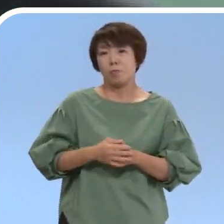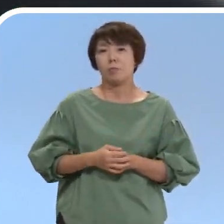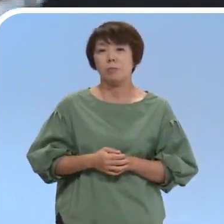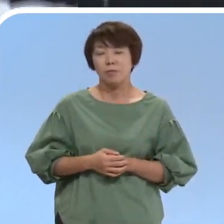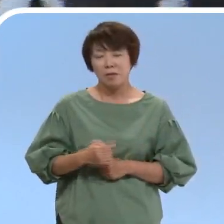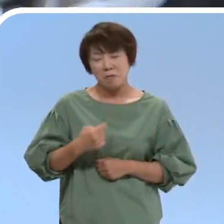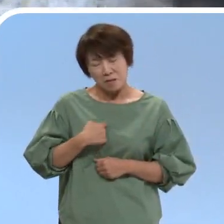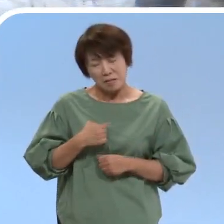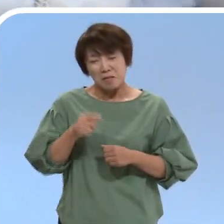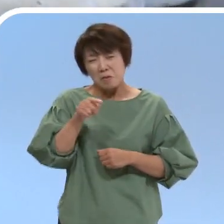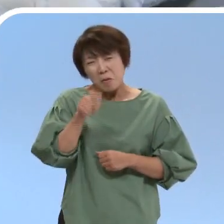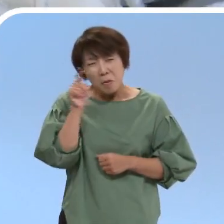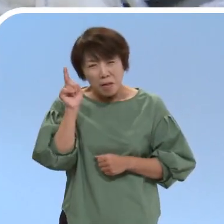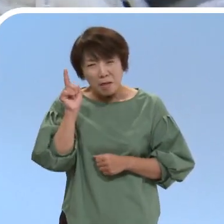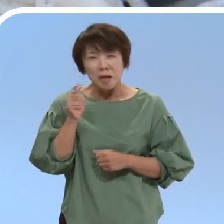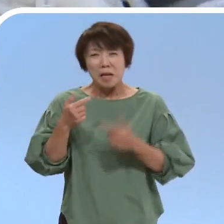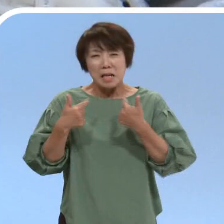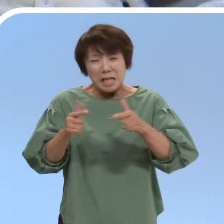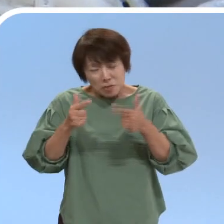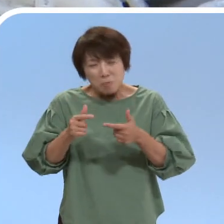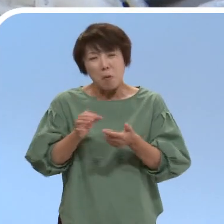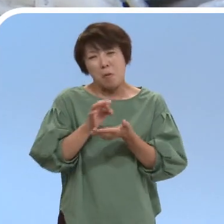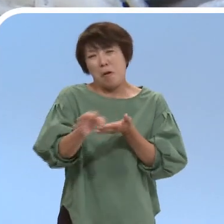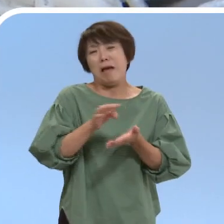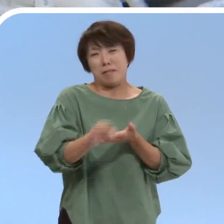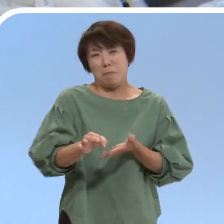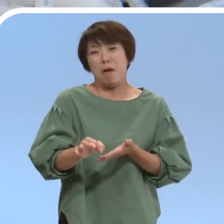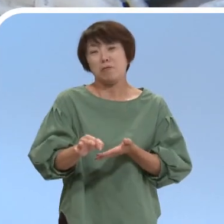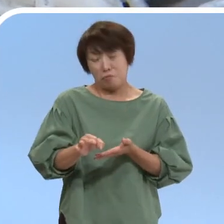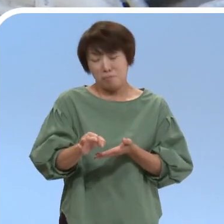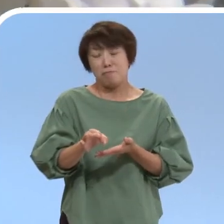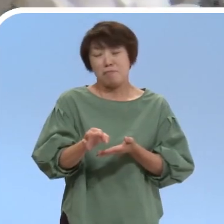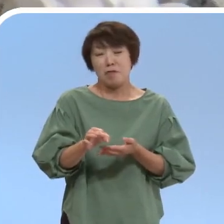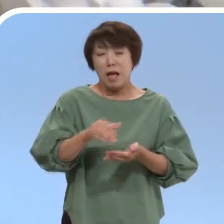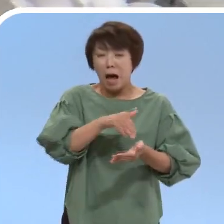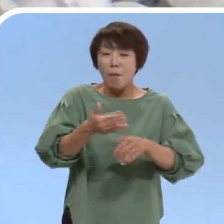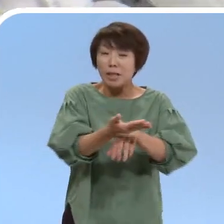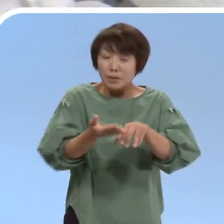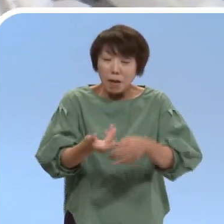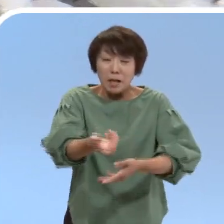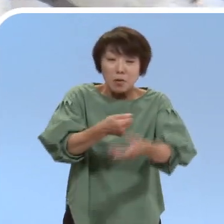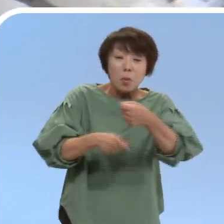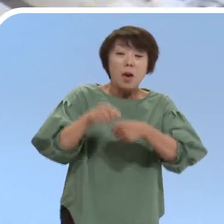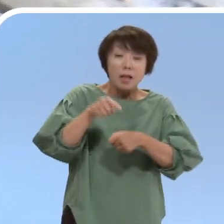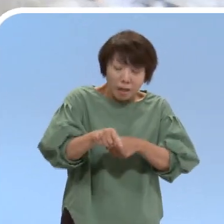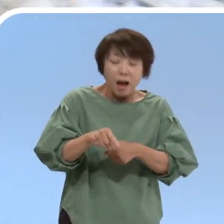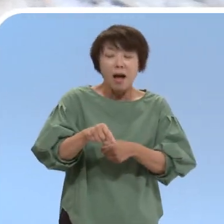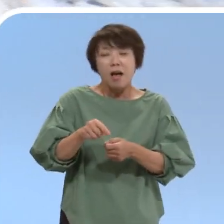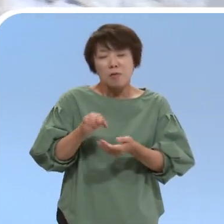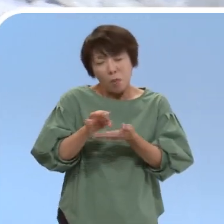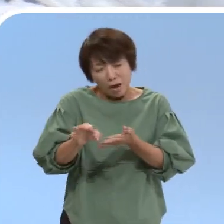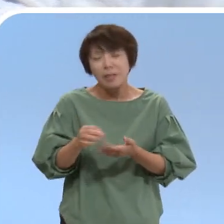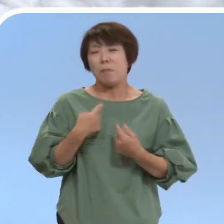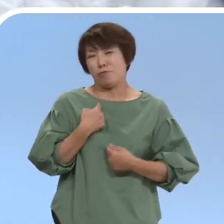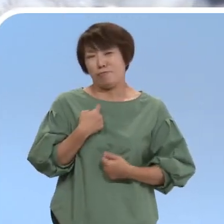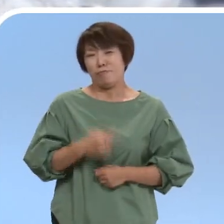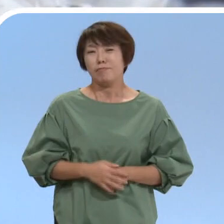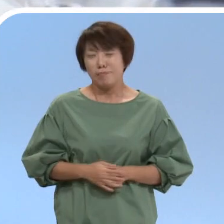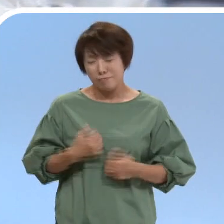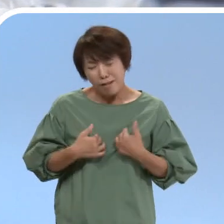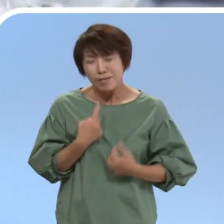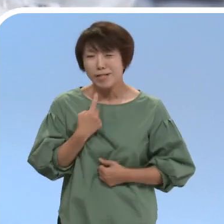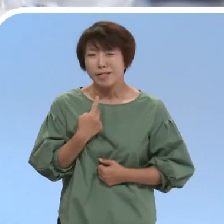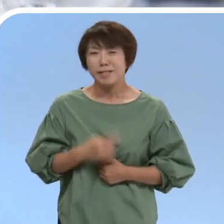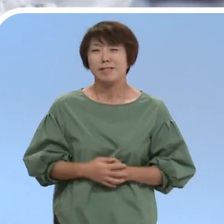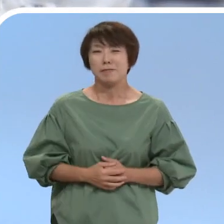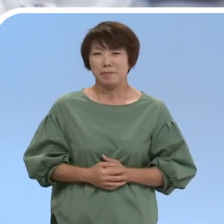私、シラスは常備してるぐらい、それも淡路島のお世話になってます。 いや、お世話になってます。 嬉